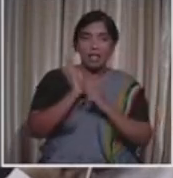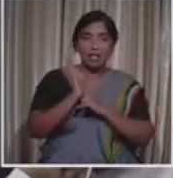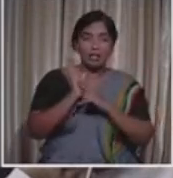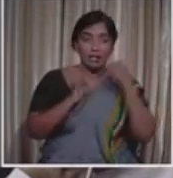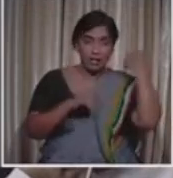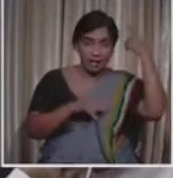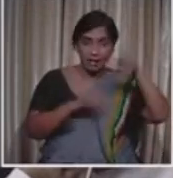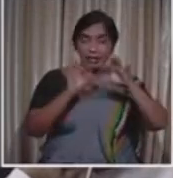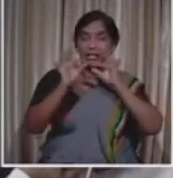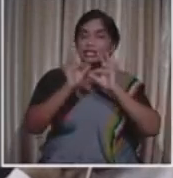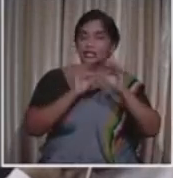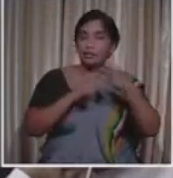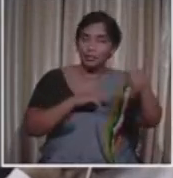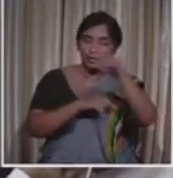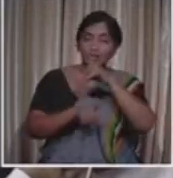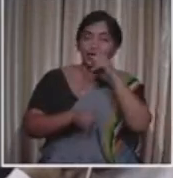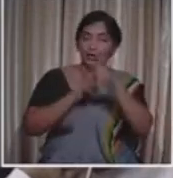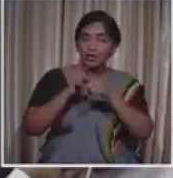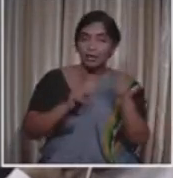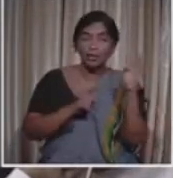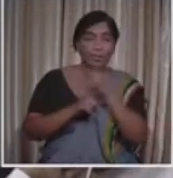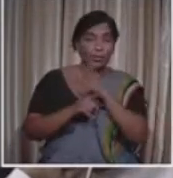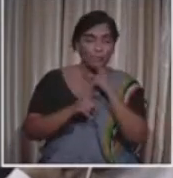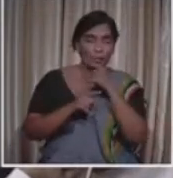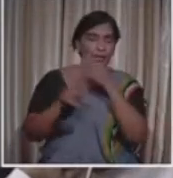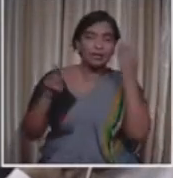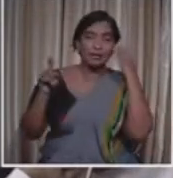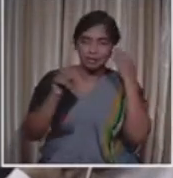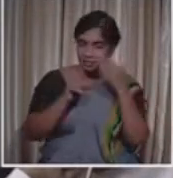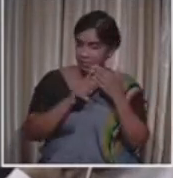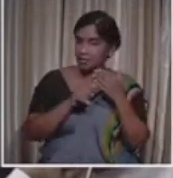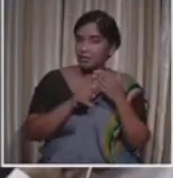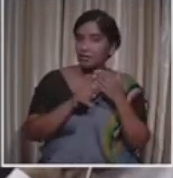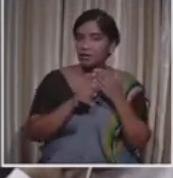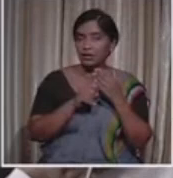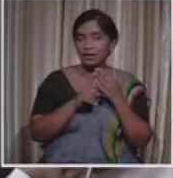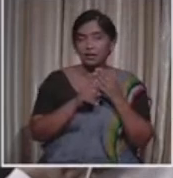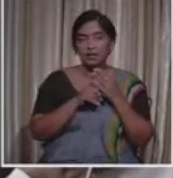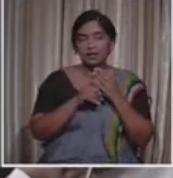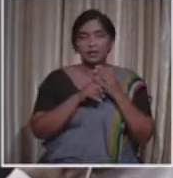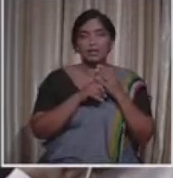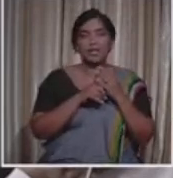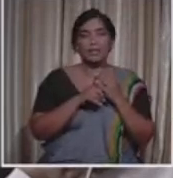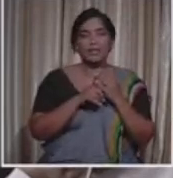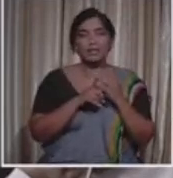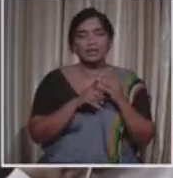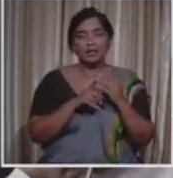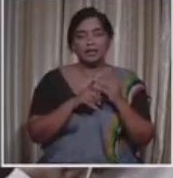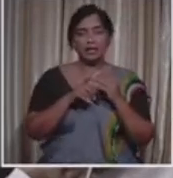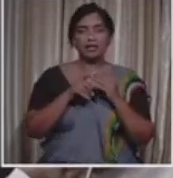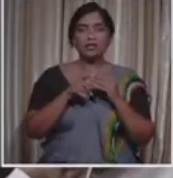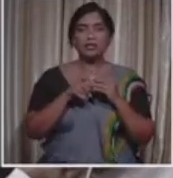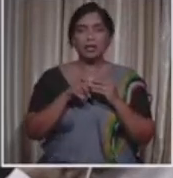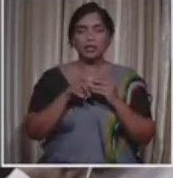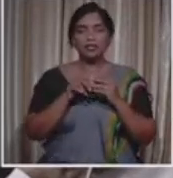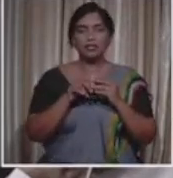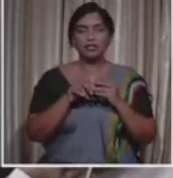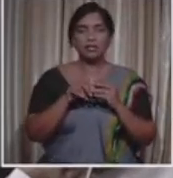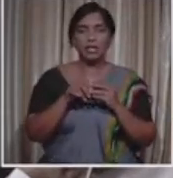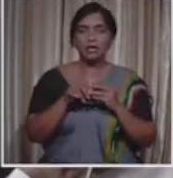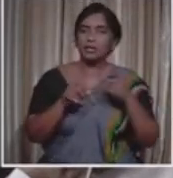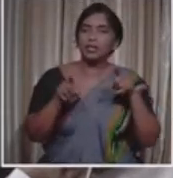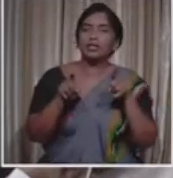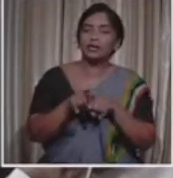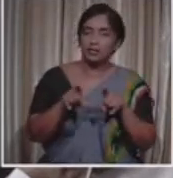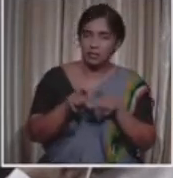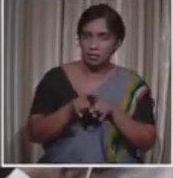ගායනා කරපු ගීතය අපි හැමෝම කතා කරලා පවනගෙන පහුගිය දවස්වල අර එතුම ඉතා පැහැදිලිව තුලාව බැඳ නෙත්‍යුග